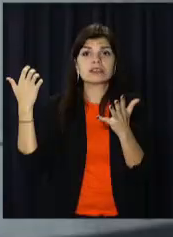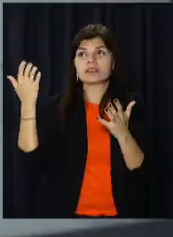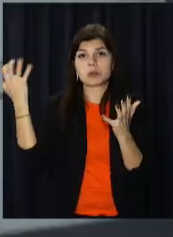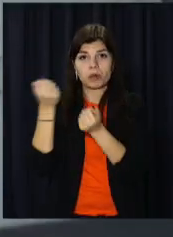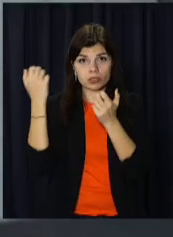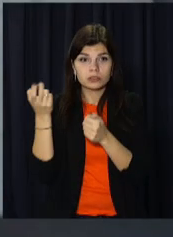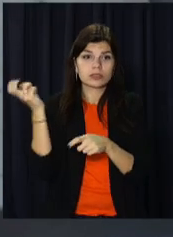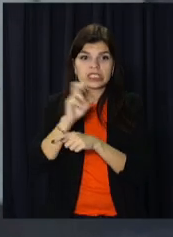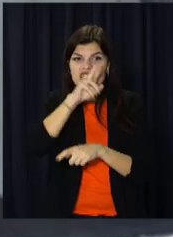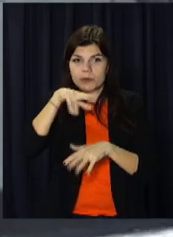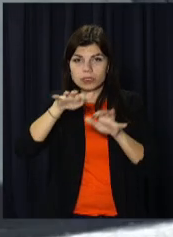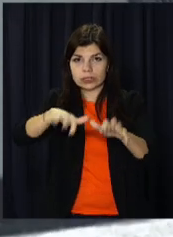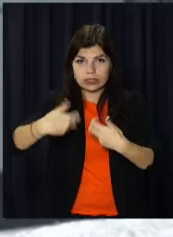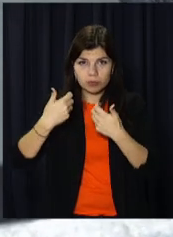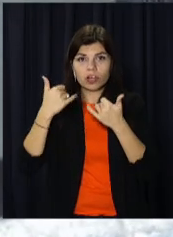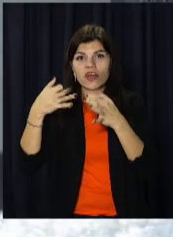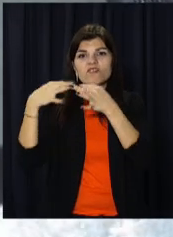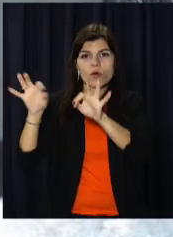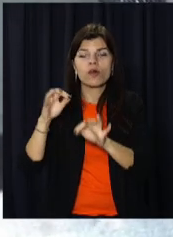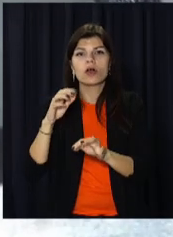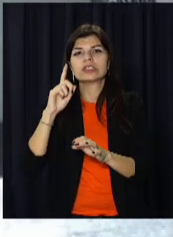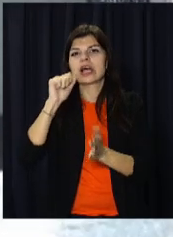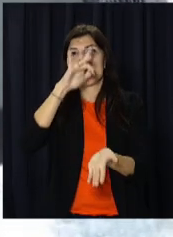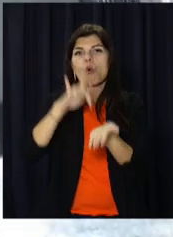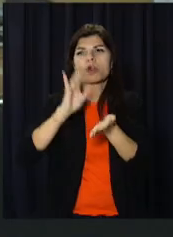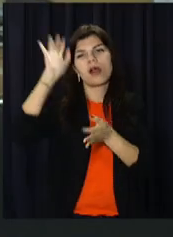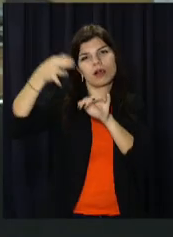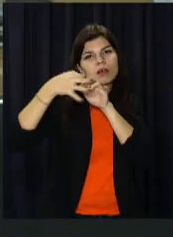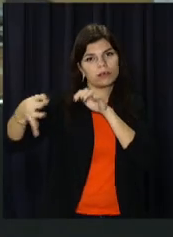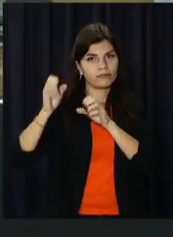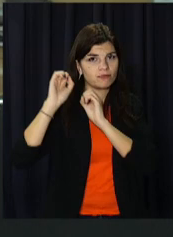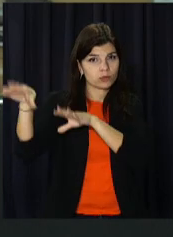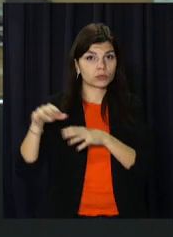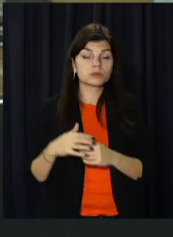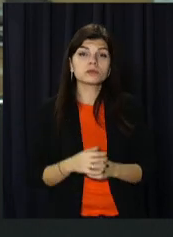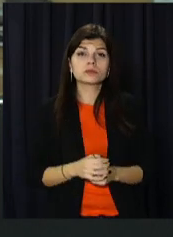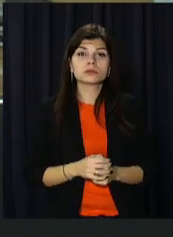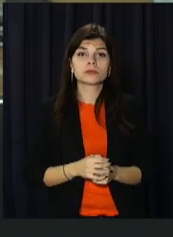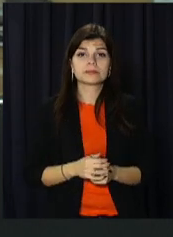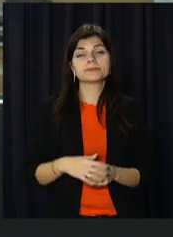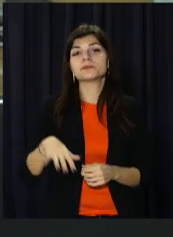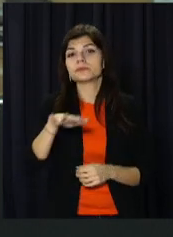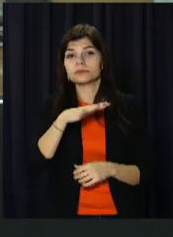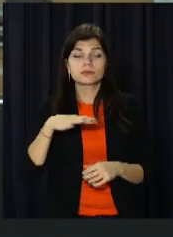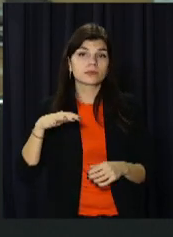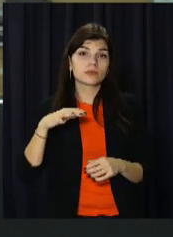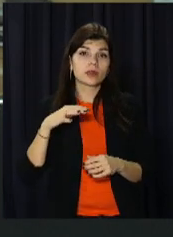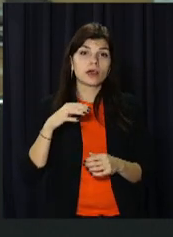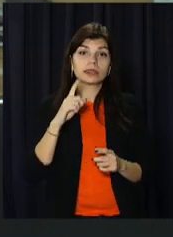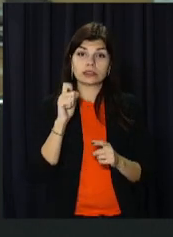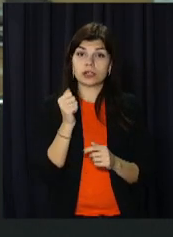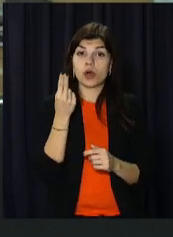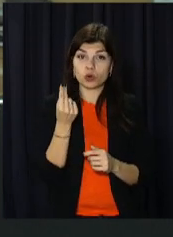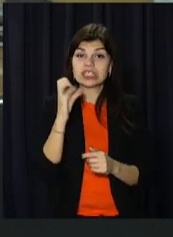рятувальників, ті забрали змію та відпустили на волю за містом. Оперували поза забороною, але за